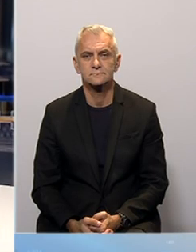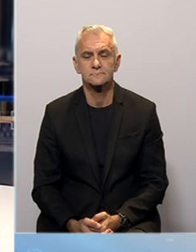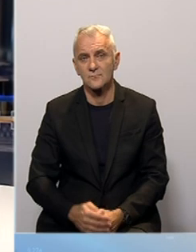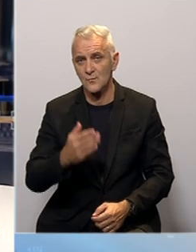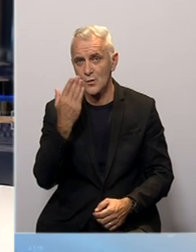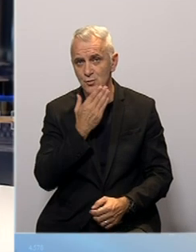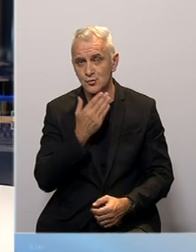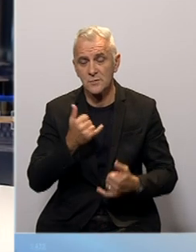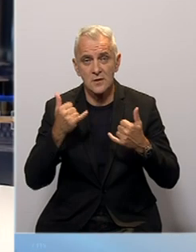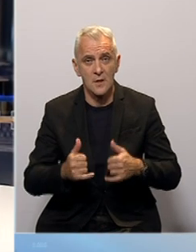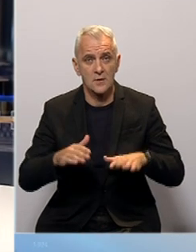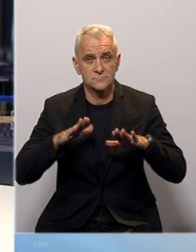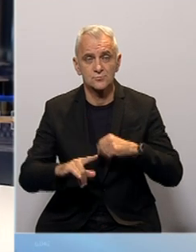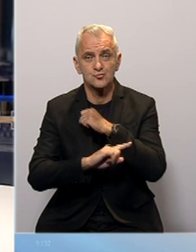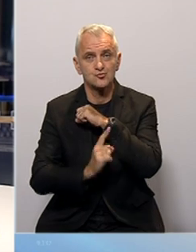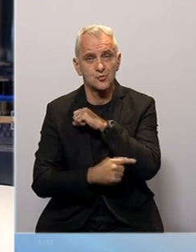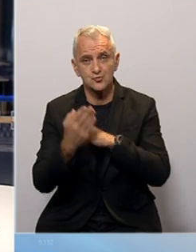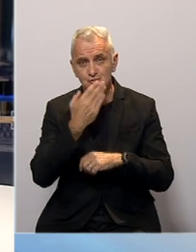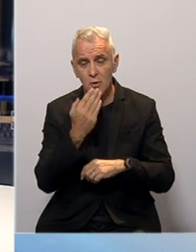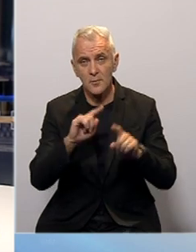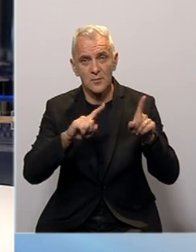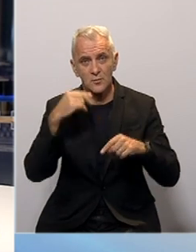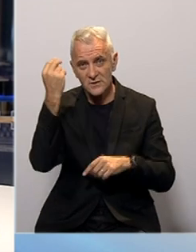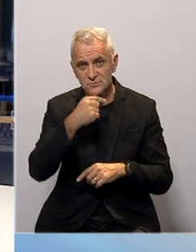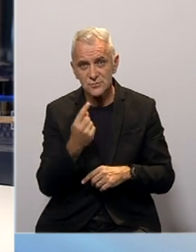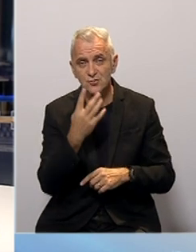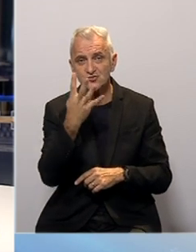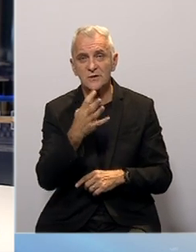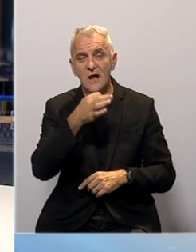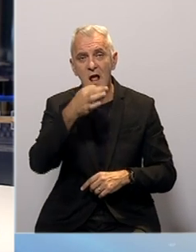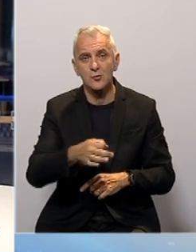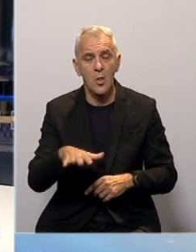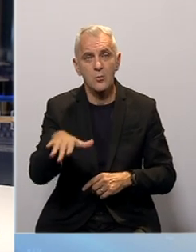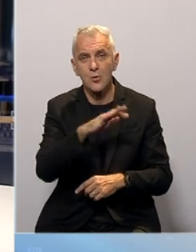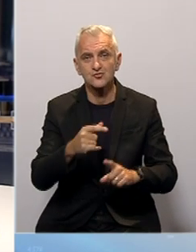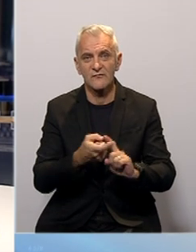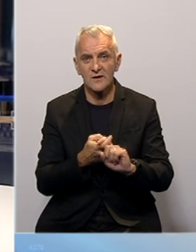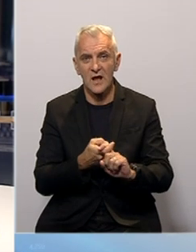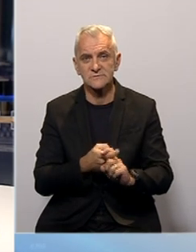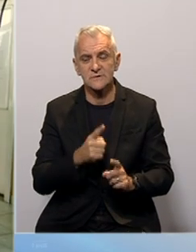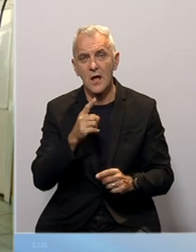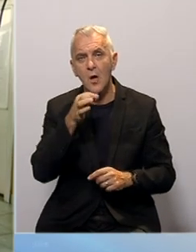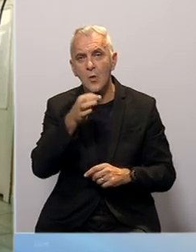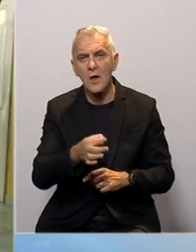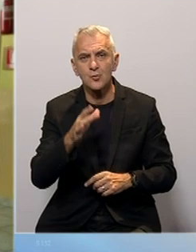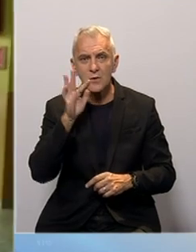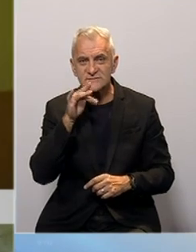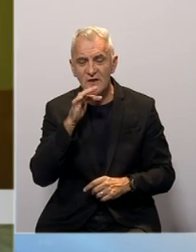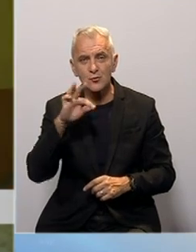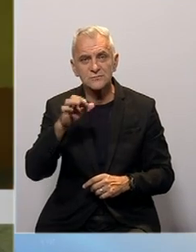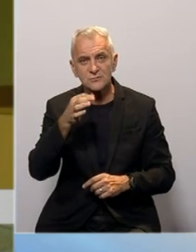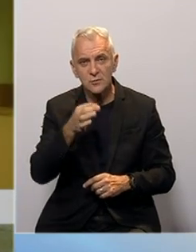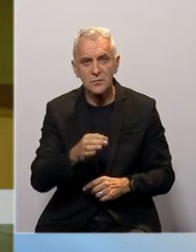U školske klupe danas su sjeli učenici u školama u Republici Srpskoj te u 4 kantona na području Federacije Bosne i Hercegovine. U kantonu